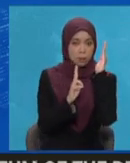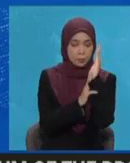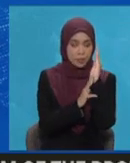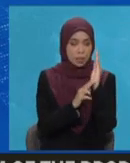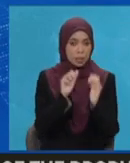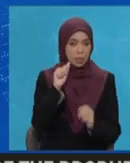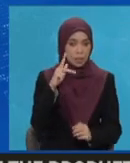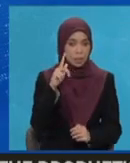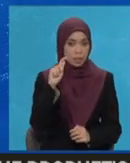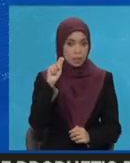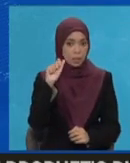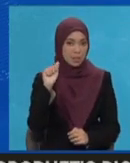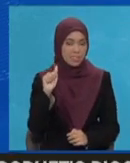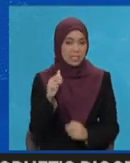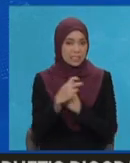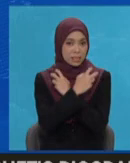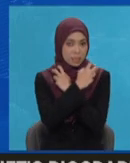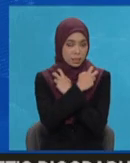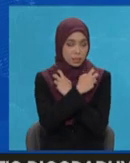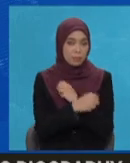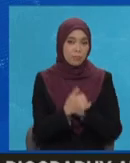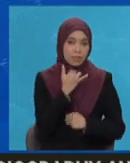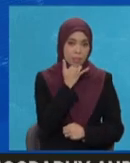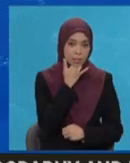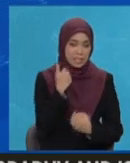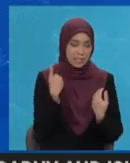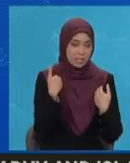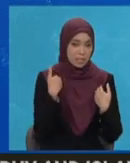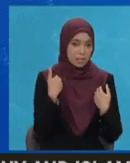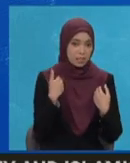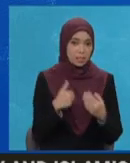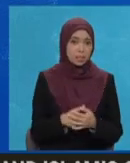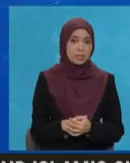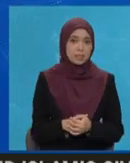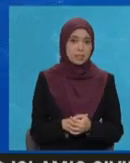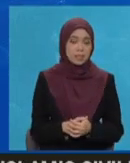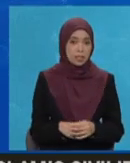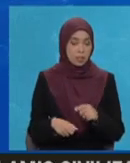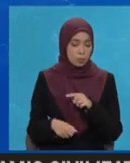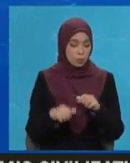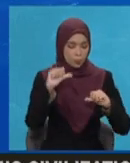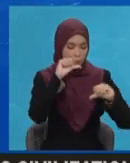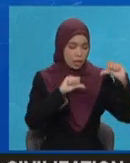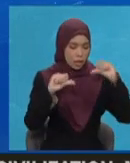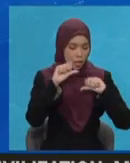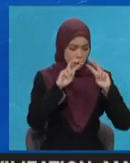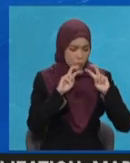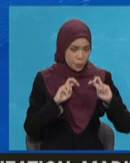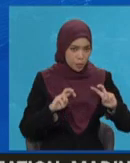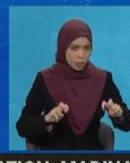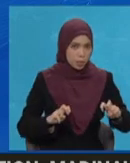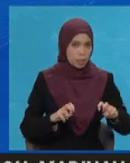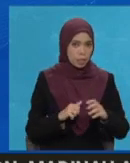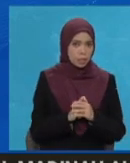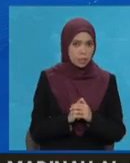Kementerian Kesehatan dalam siaran medianya memaklumkan dapatkan tersebut adalah hasil daripada ujian maksimal bahagian Farmasi jembatan